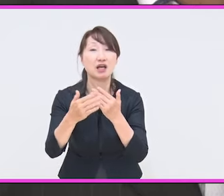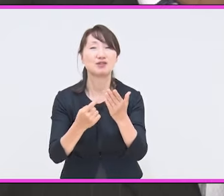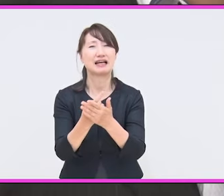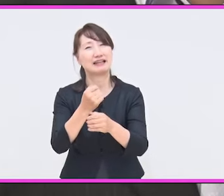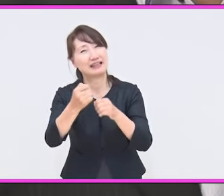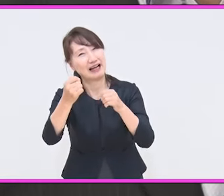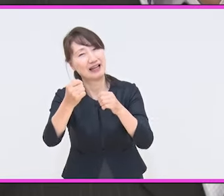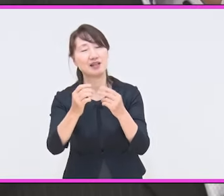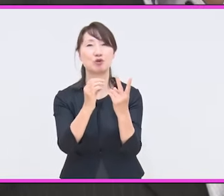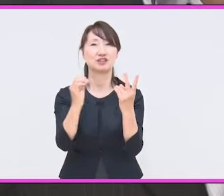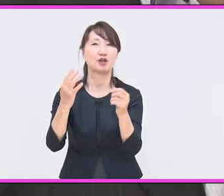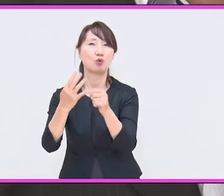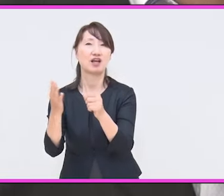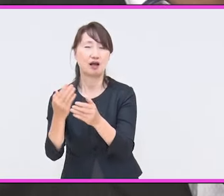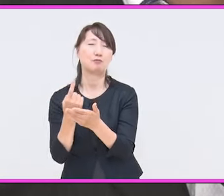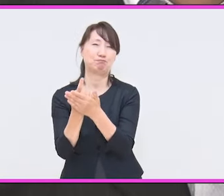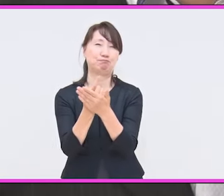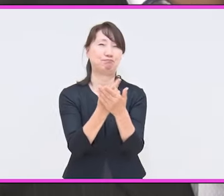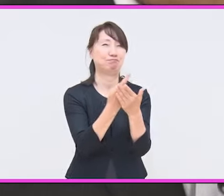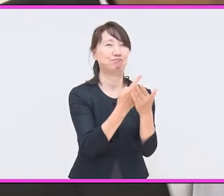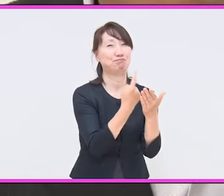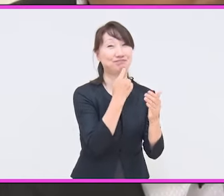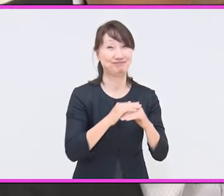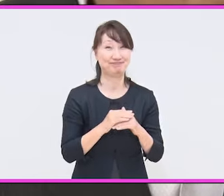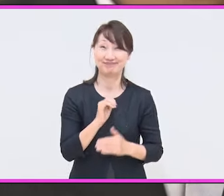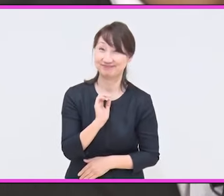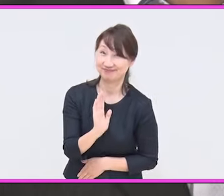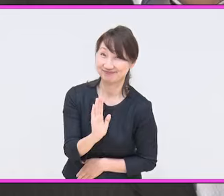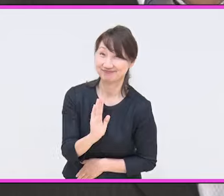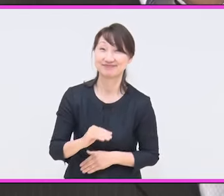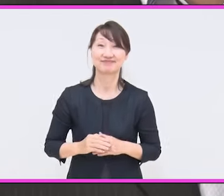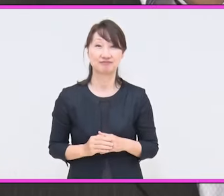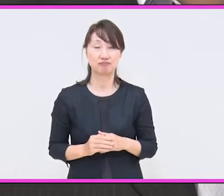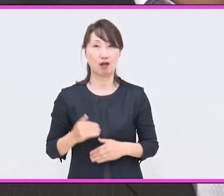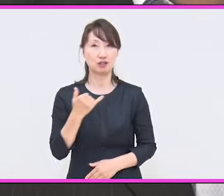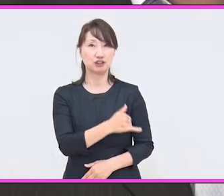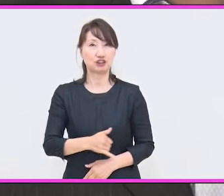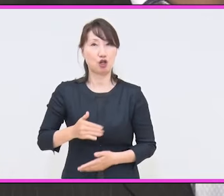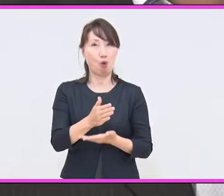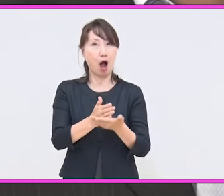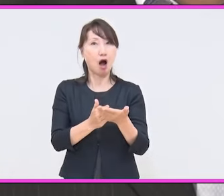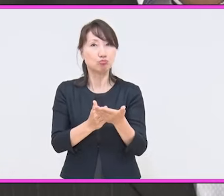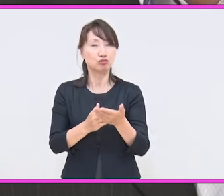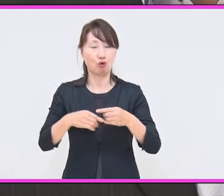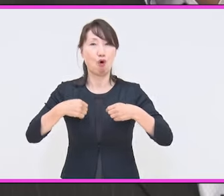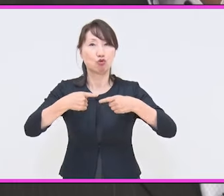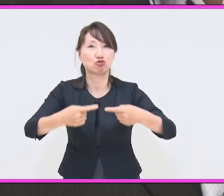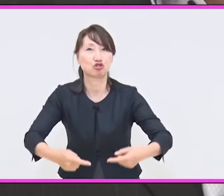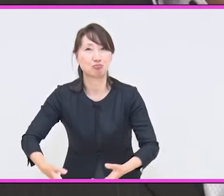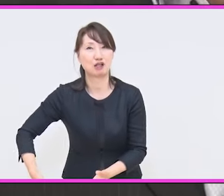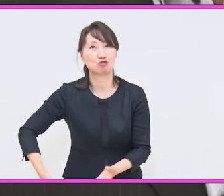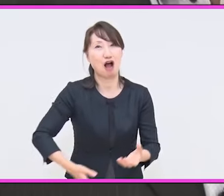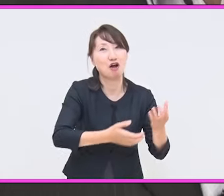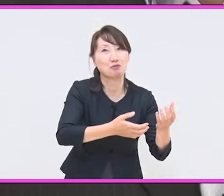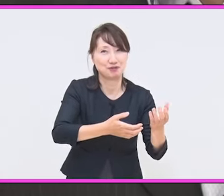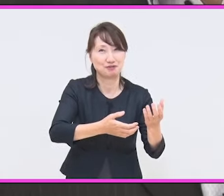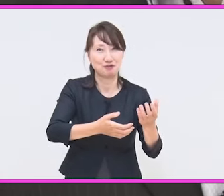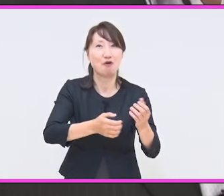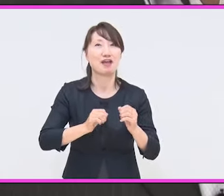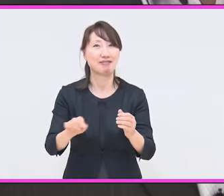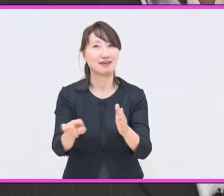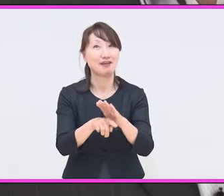2004年から続けて出場させていただいてます。よろしくお願いします。 もう人生の半分を車椅子ラグビーに捧げてますね。 そうです